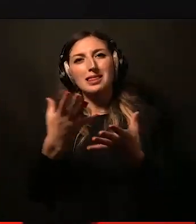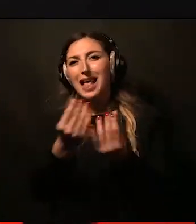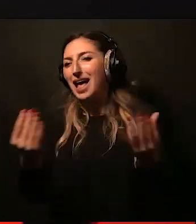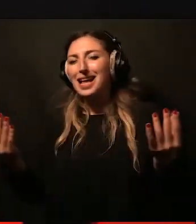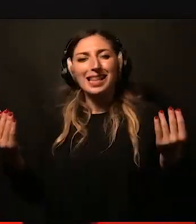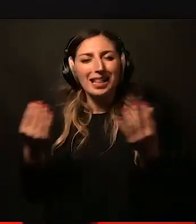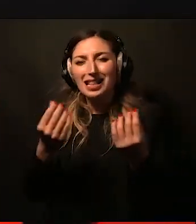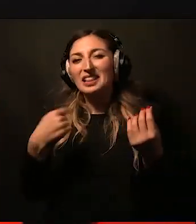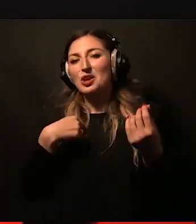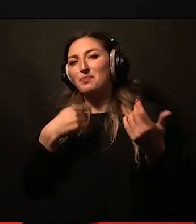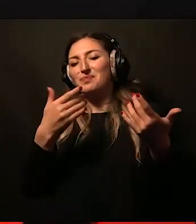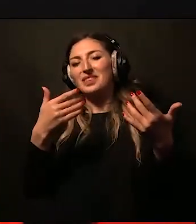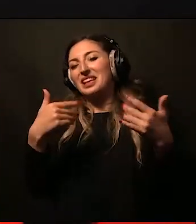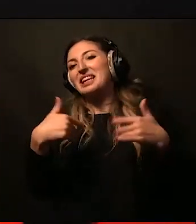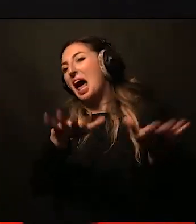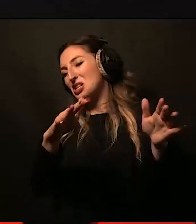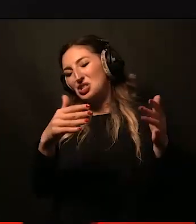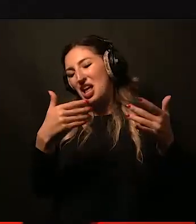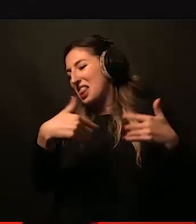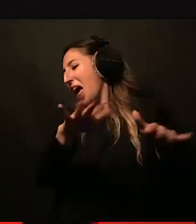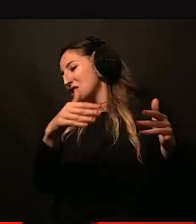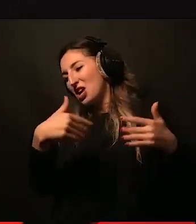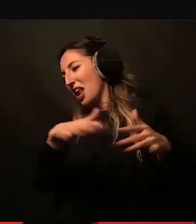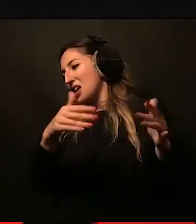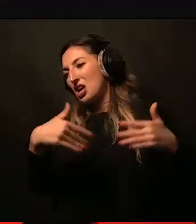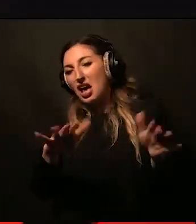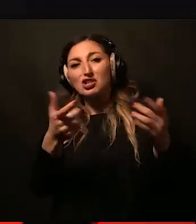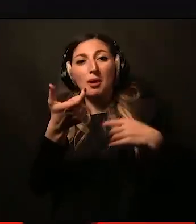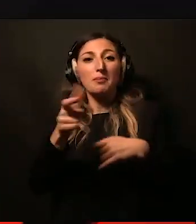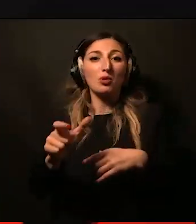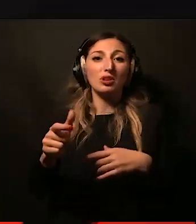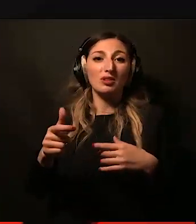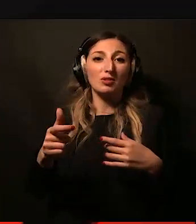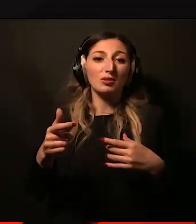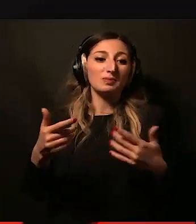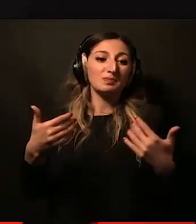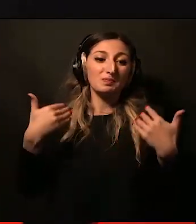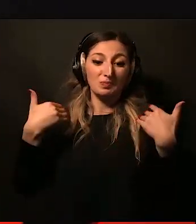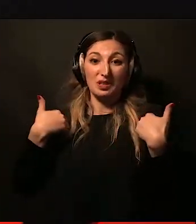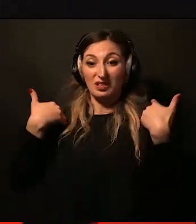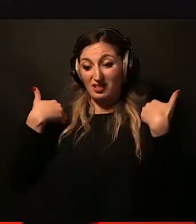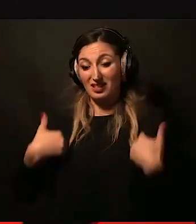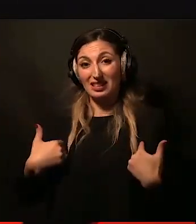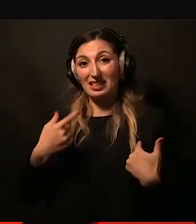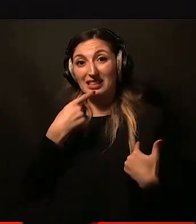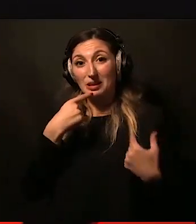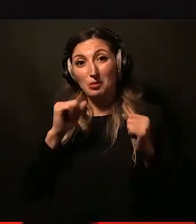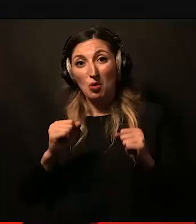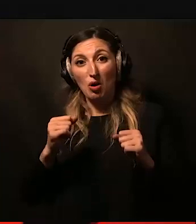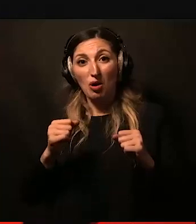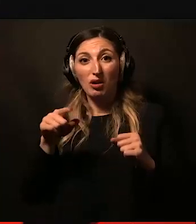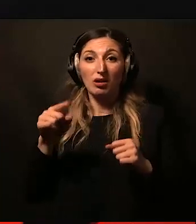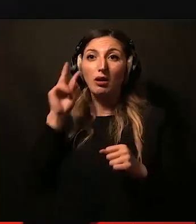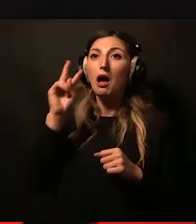tantissime cose perché chi mai potrebbe dare credito a una persona come me e